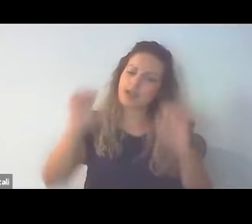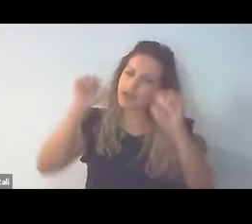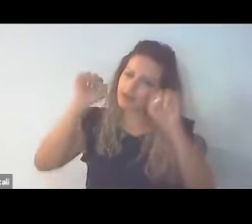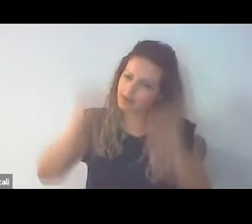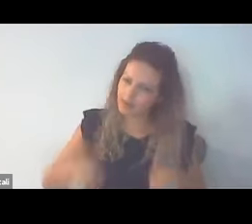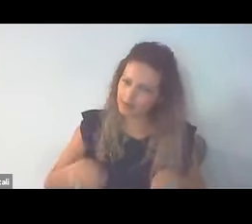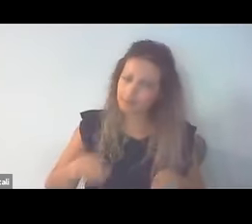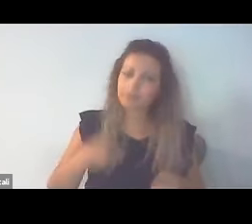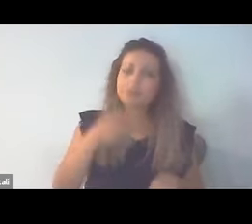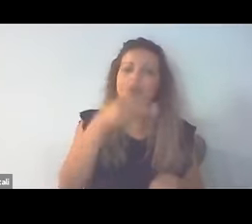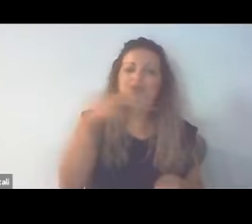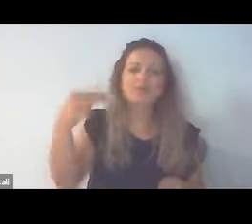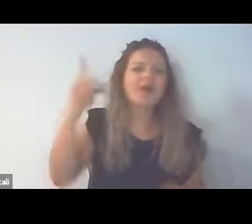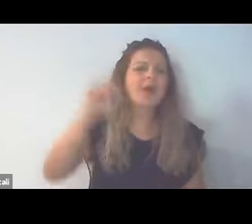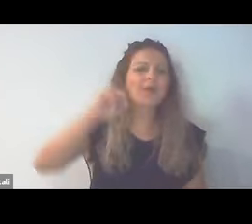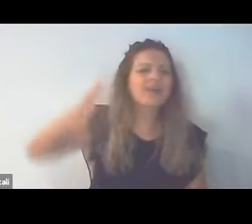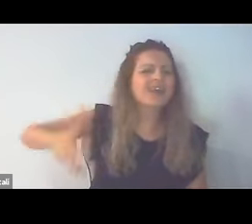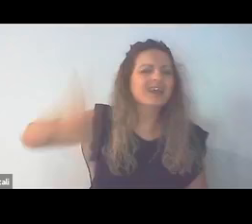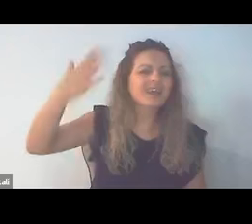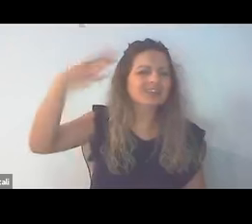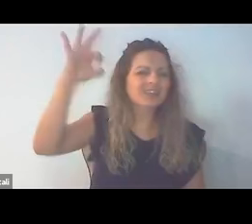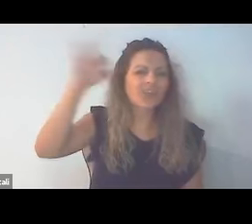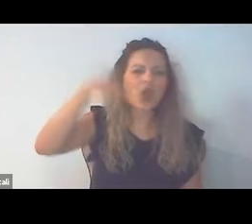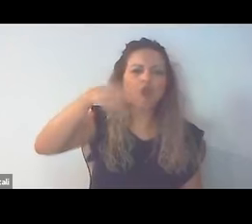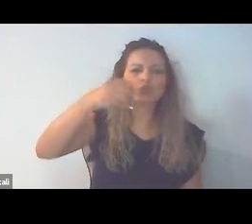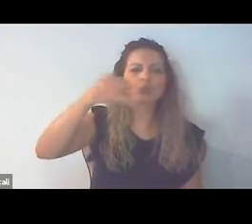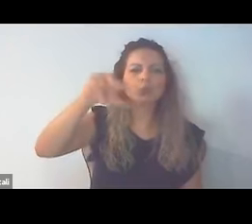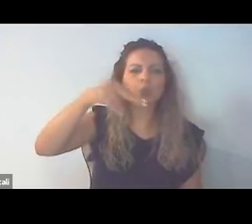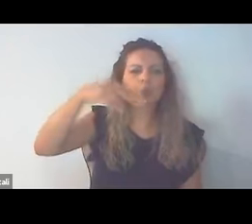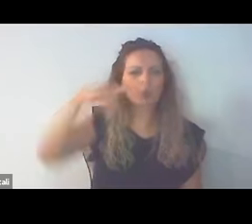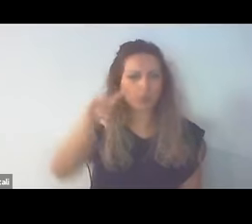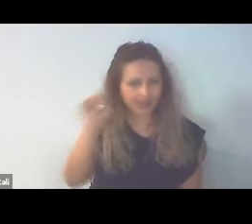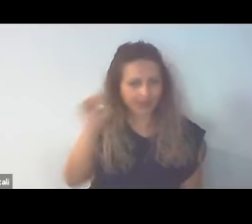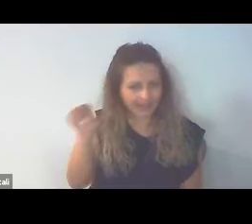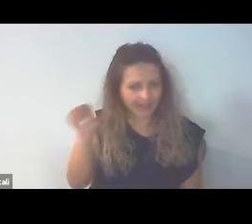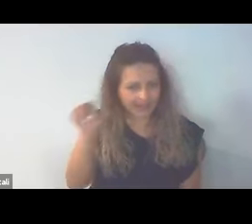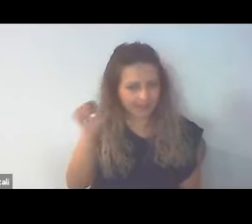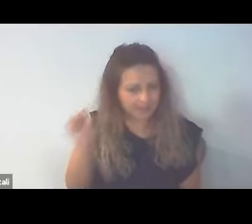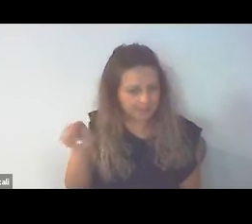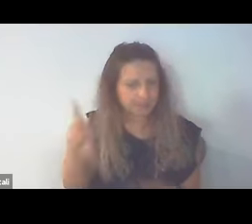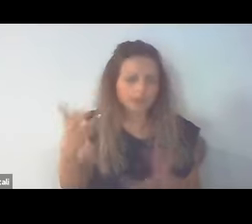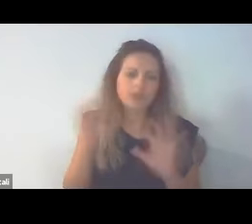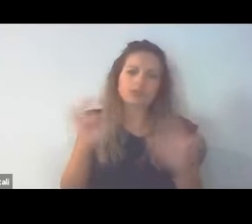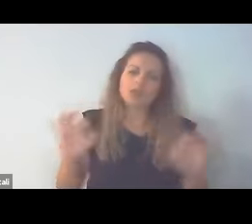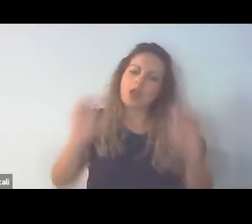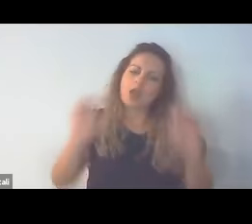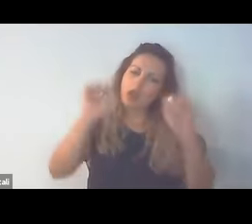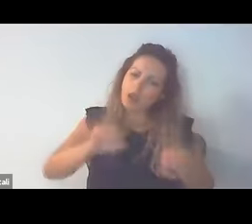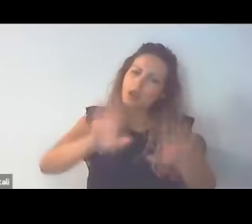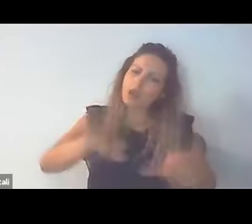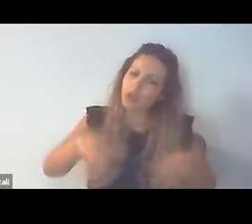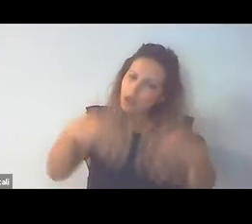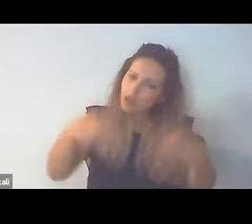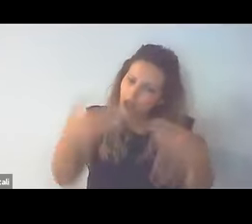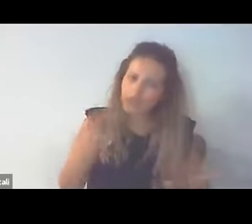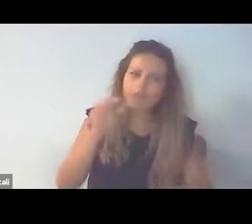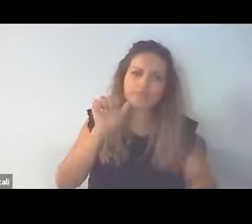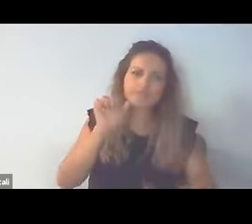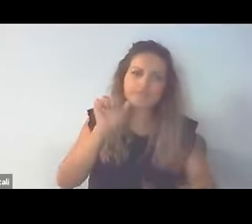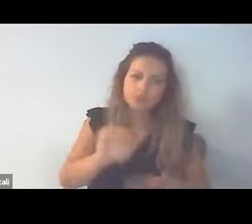διαστάσεις το τελευταίο διάστημα. Προφανώς και είναι κακοποίηση, προφανώς και πρέπει να διώκεται νομικά.